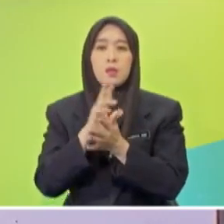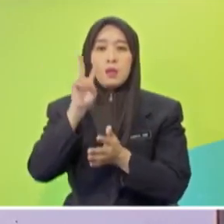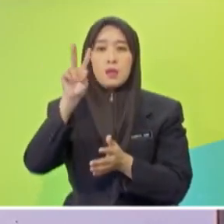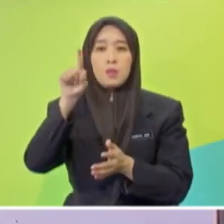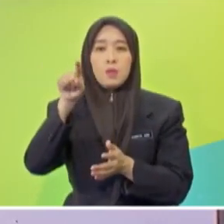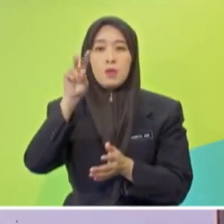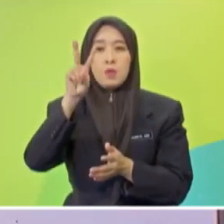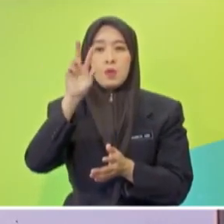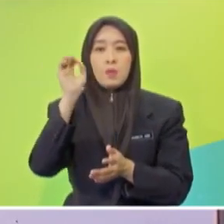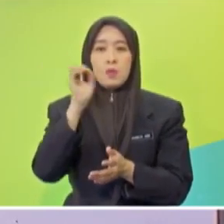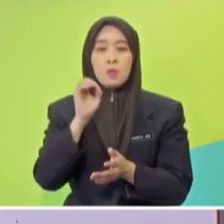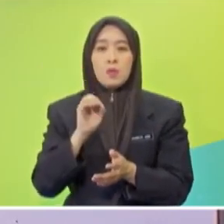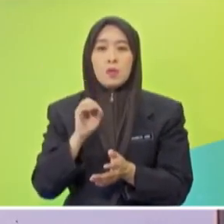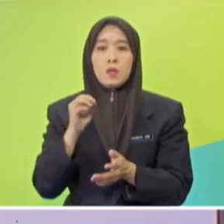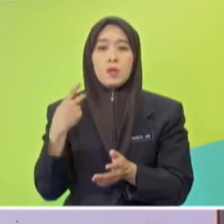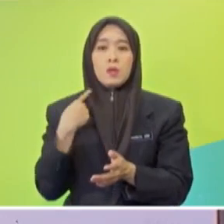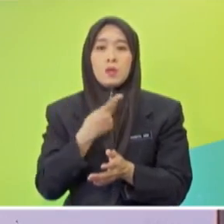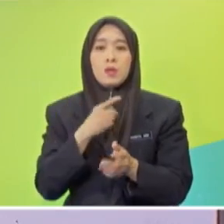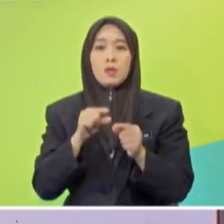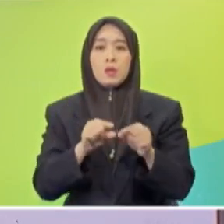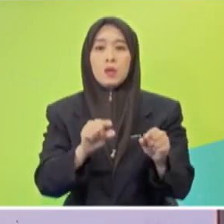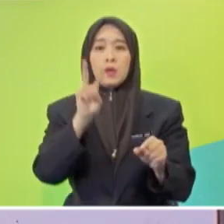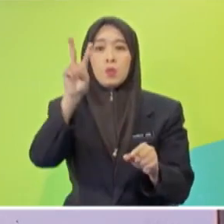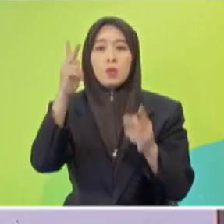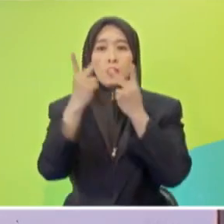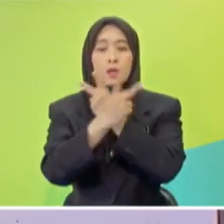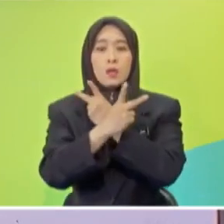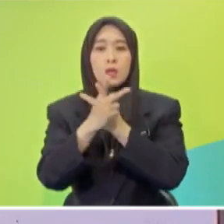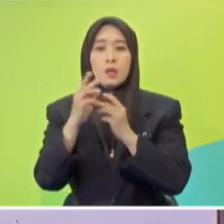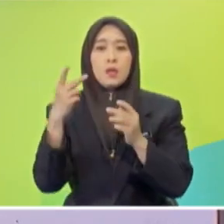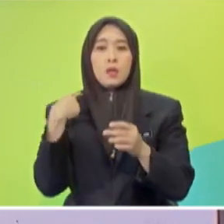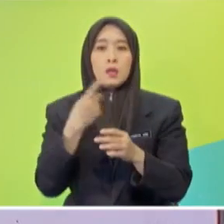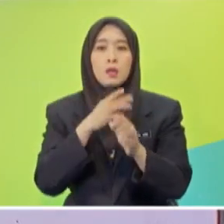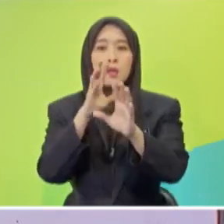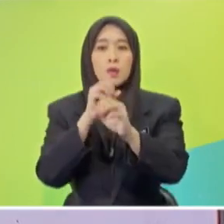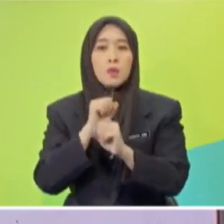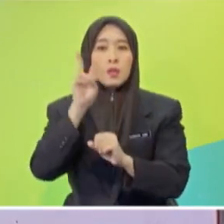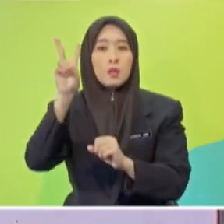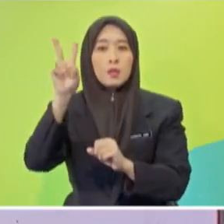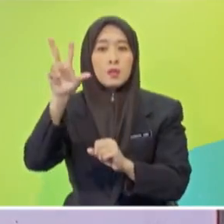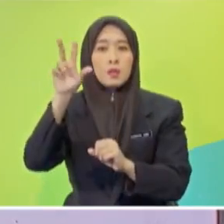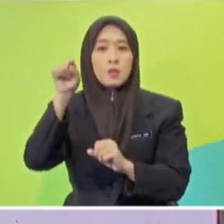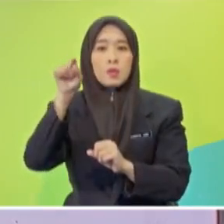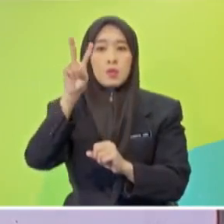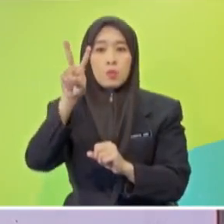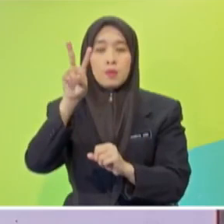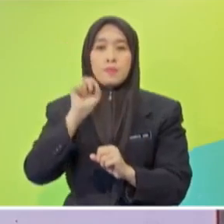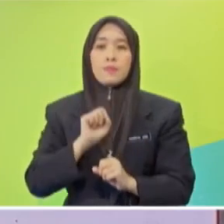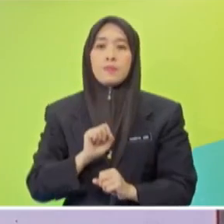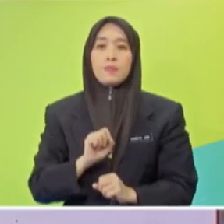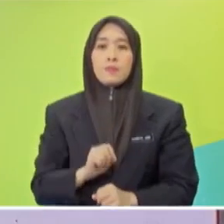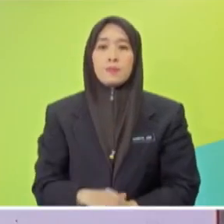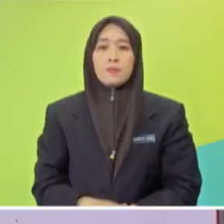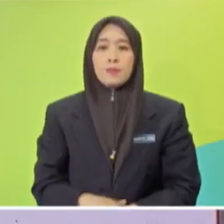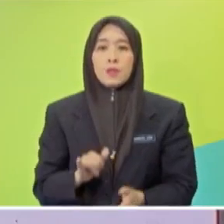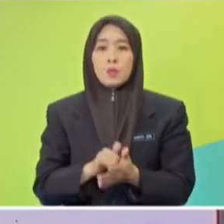rumahnya kita kena gerak dua kali satu dua dia akan dapat tiga populehan 2 oke eee itu adalah